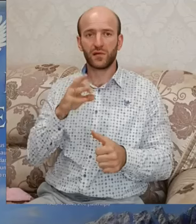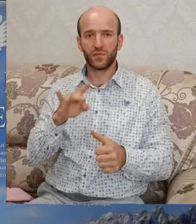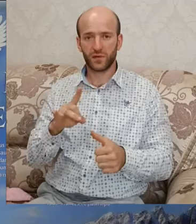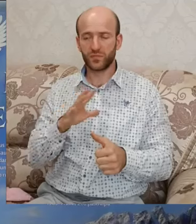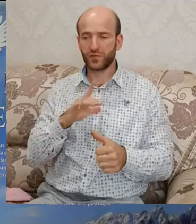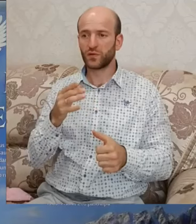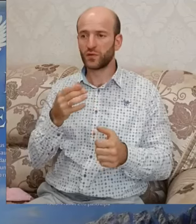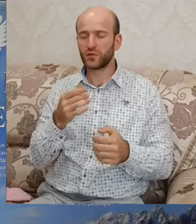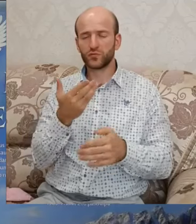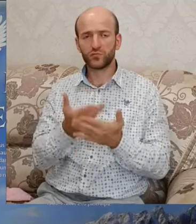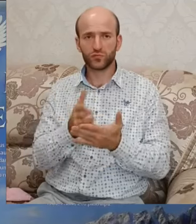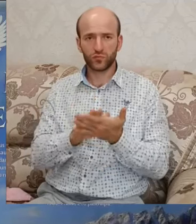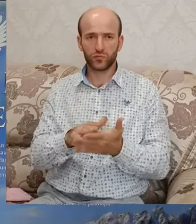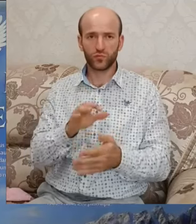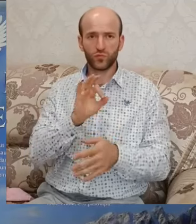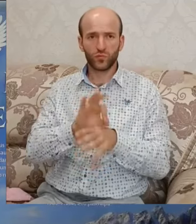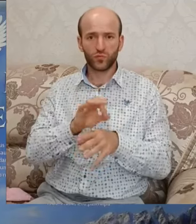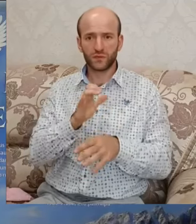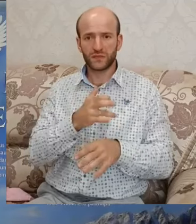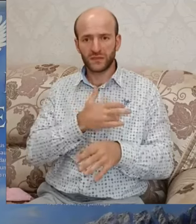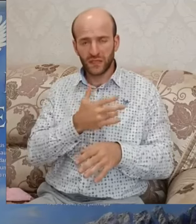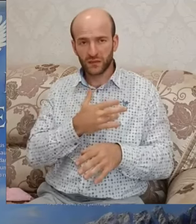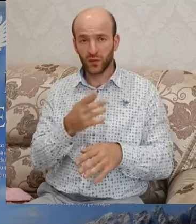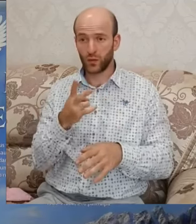он здесь.